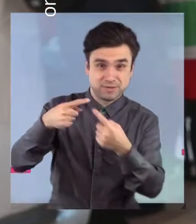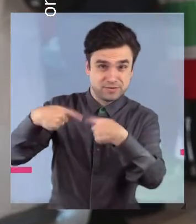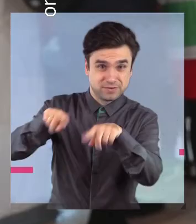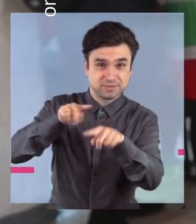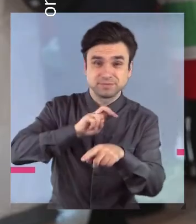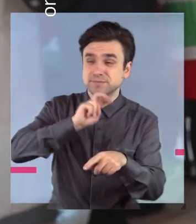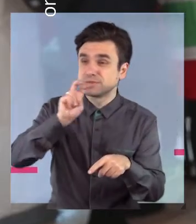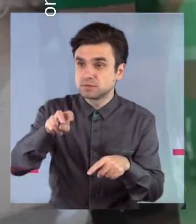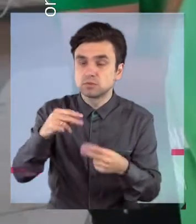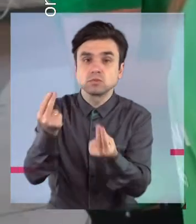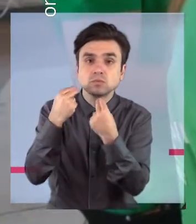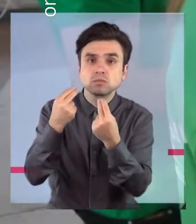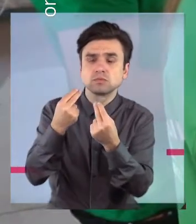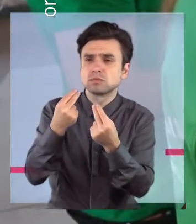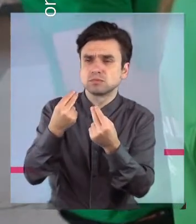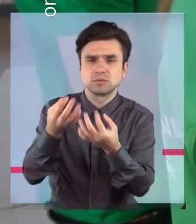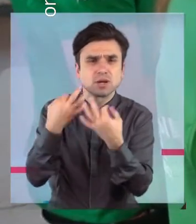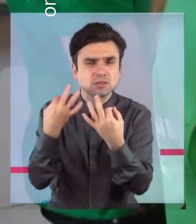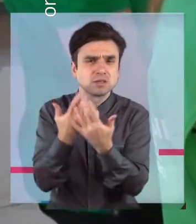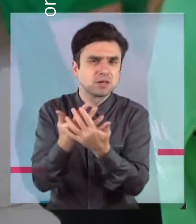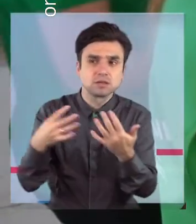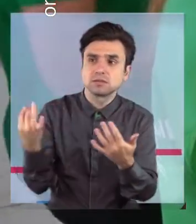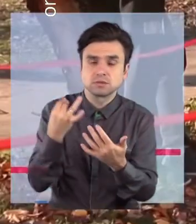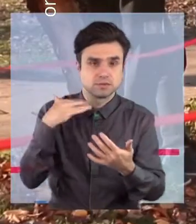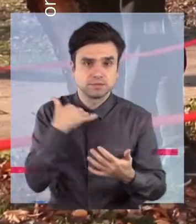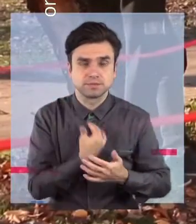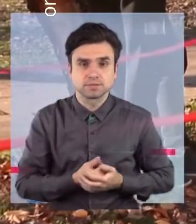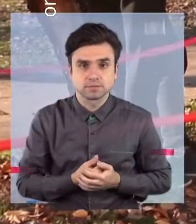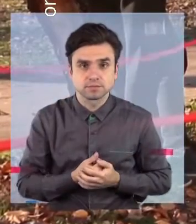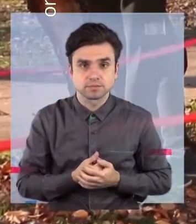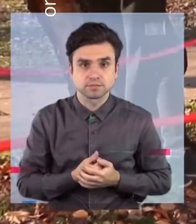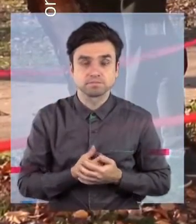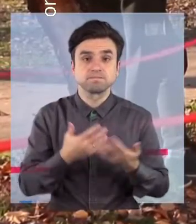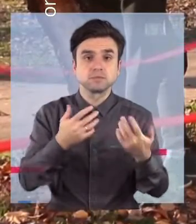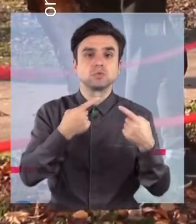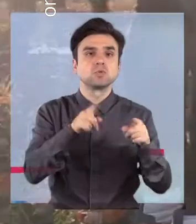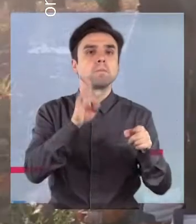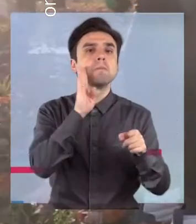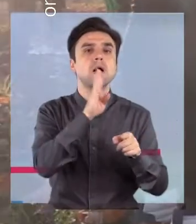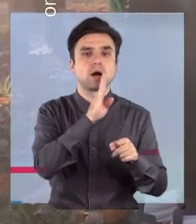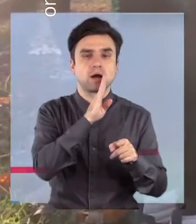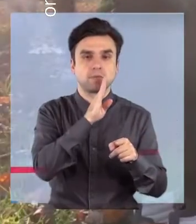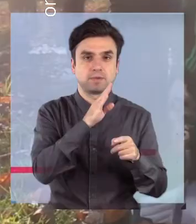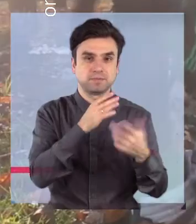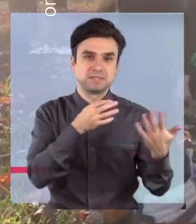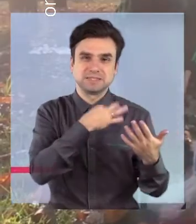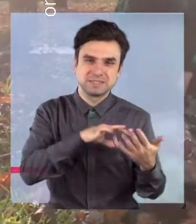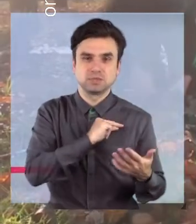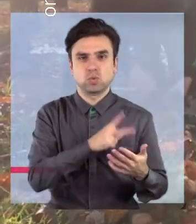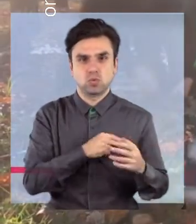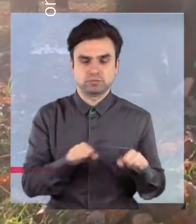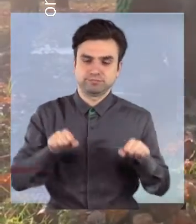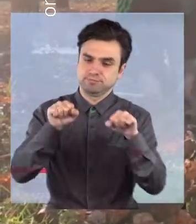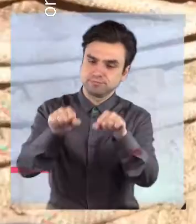дітьми уважно слідкує Світлана. Серед учасників заходу – її син та донька. Формат екологічного квесту вважає вкрай потрібною